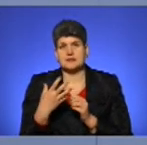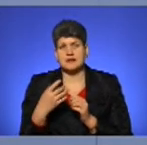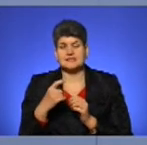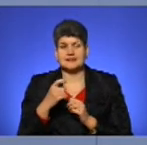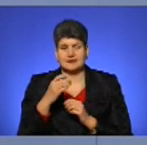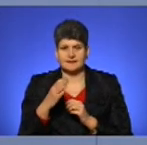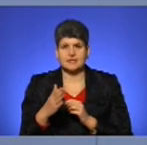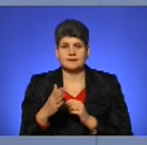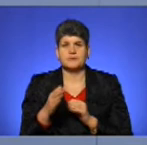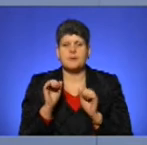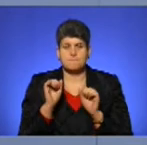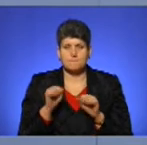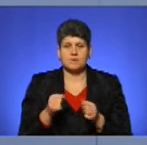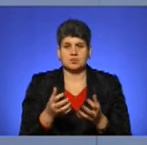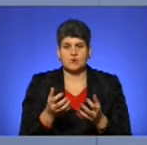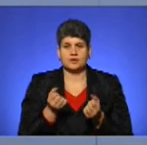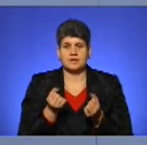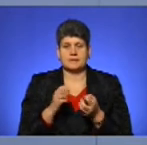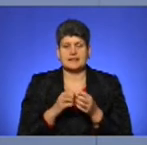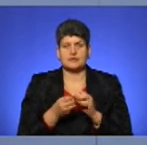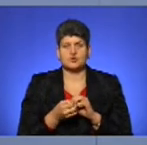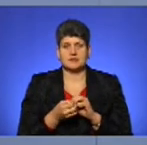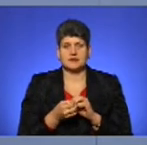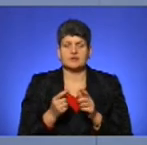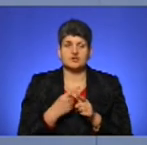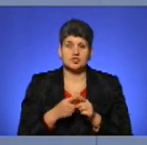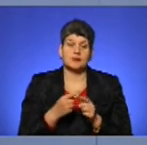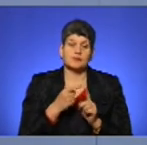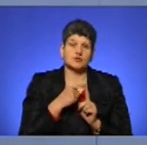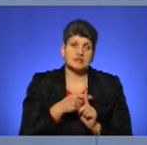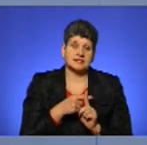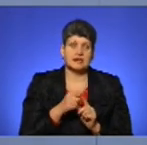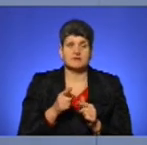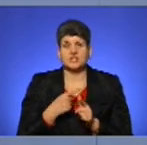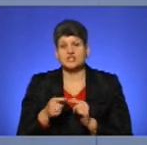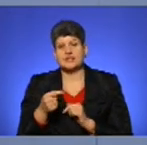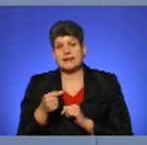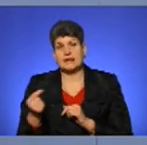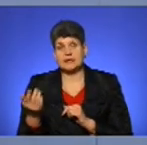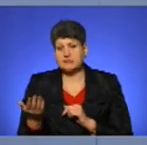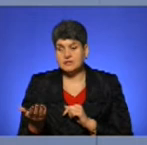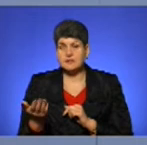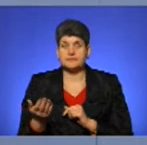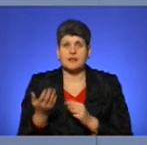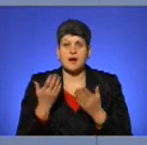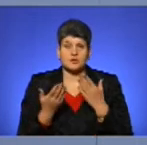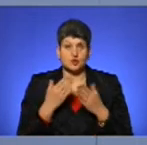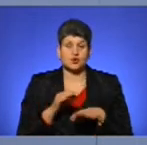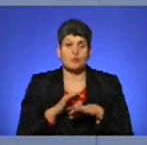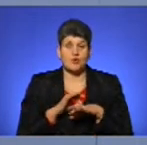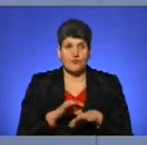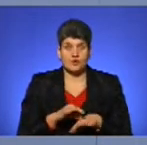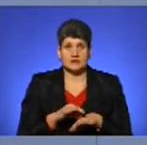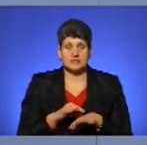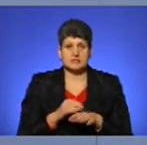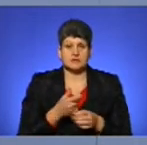хвилин можна отримати результат, чи позитивний, чи негативний. А якщо проводиться